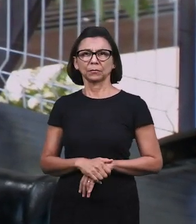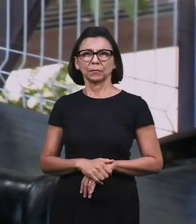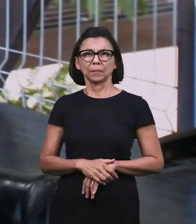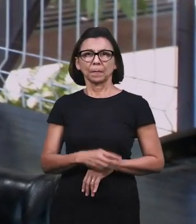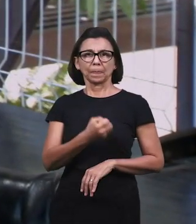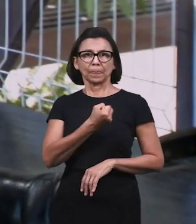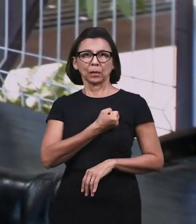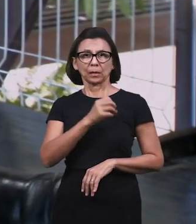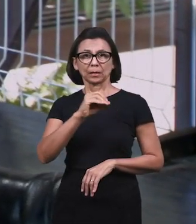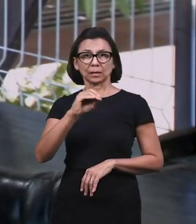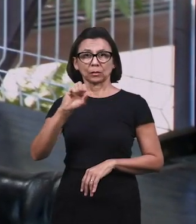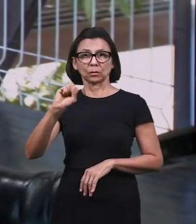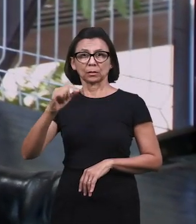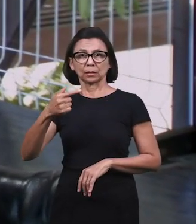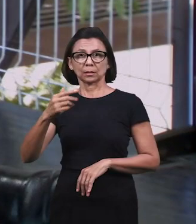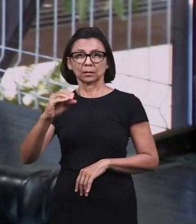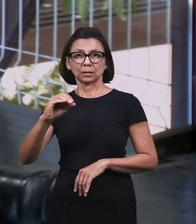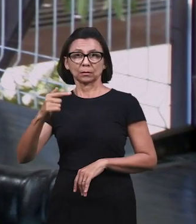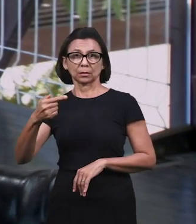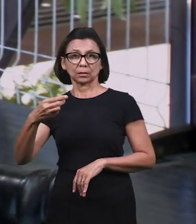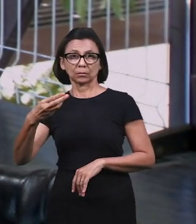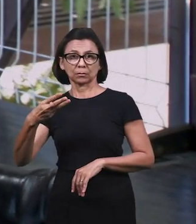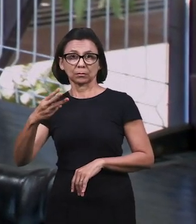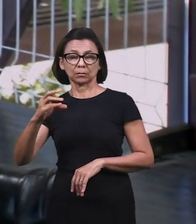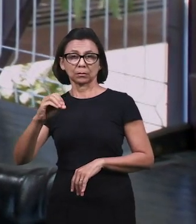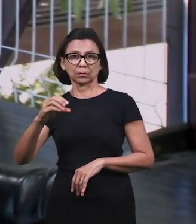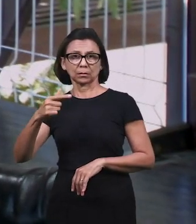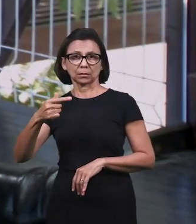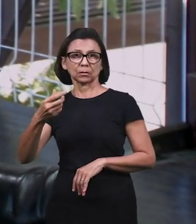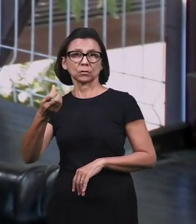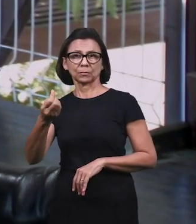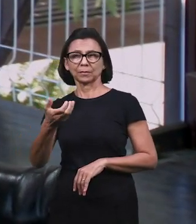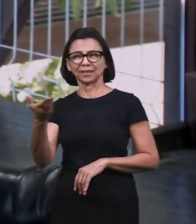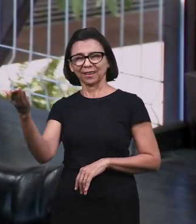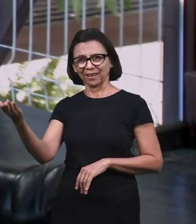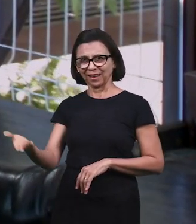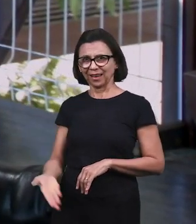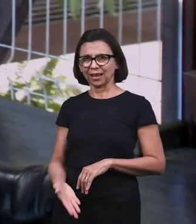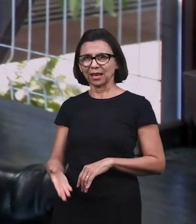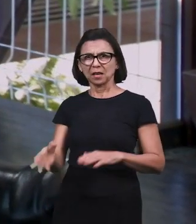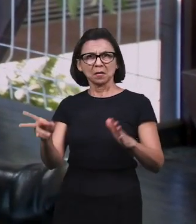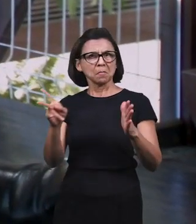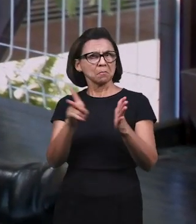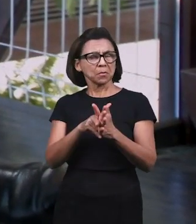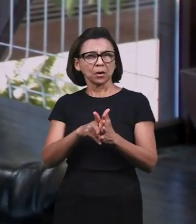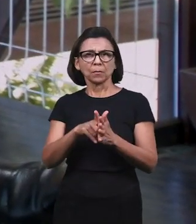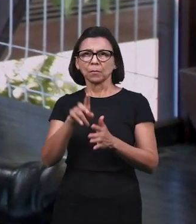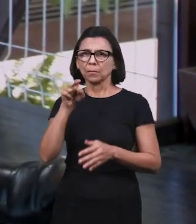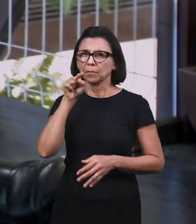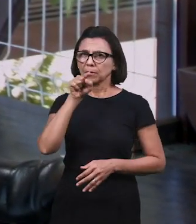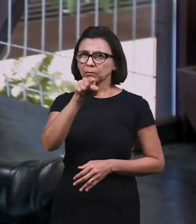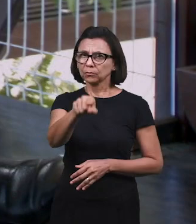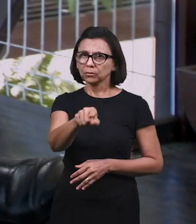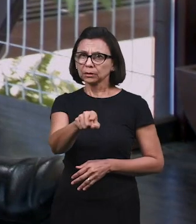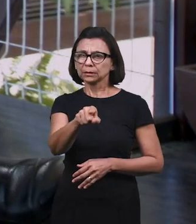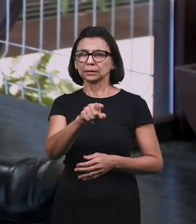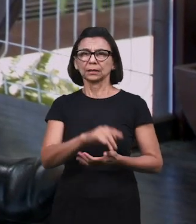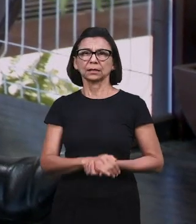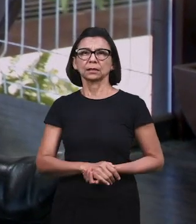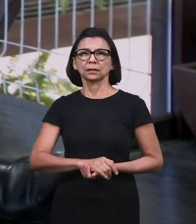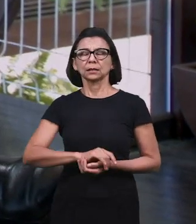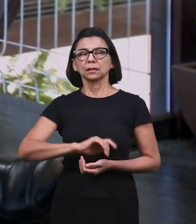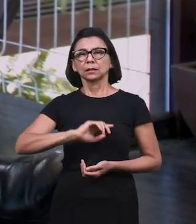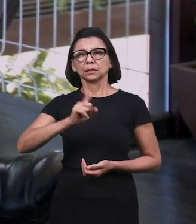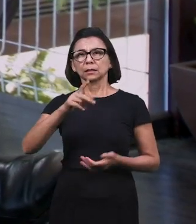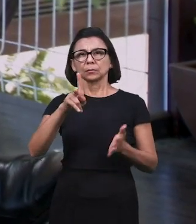nuit pour ce numéro 0800 707 30 76 au Brésil. Ça, c'est un numéro exclusif pour répondre à tous ceux qui ne